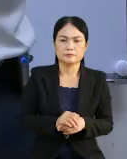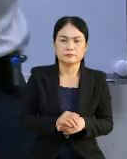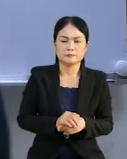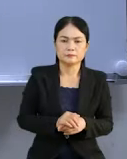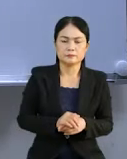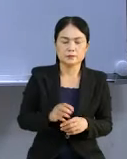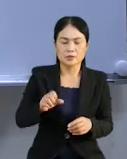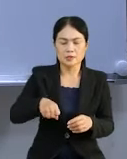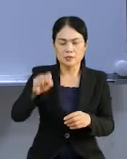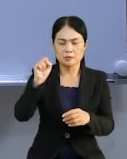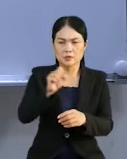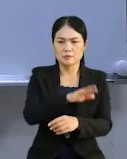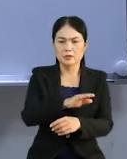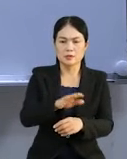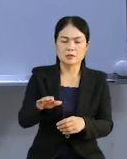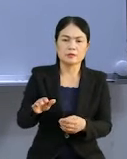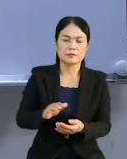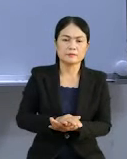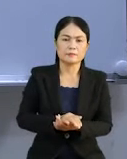cốn